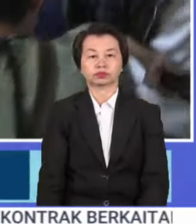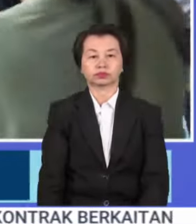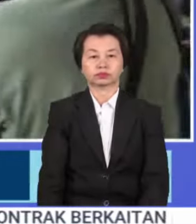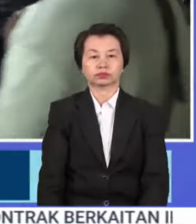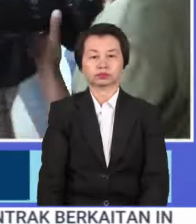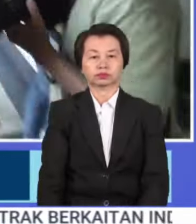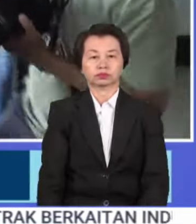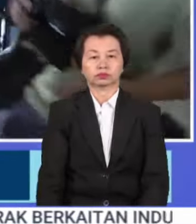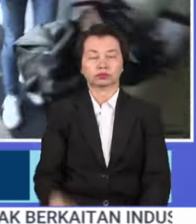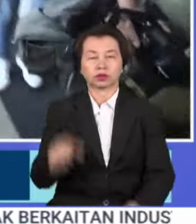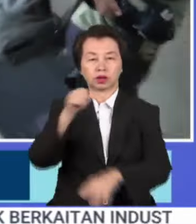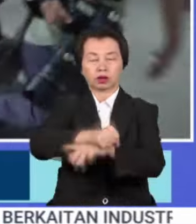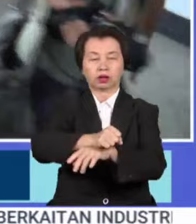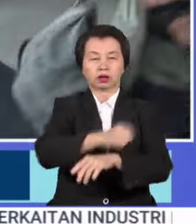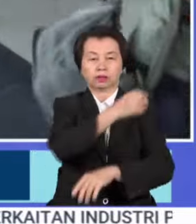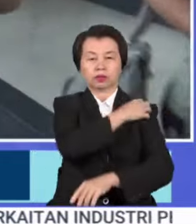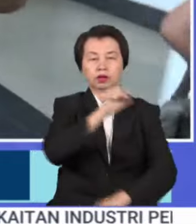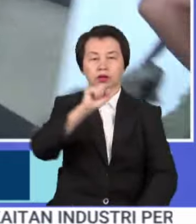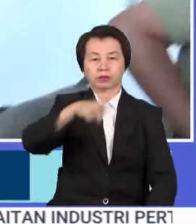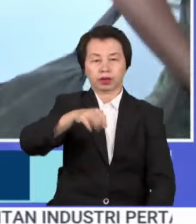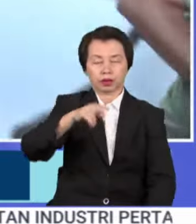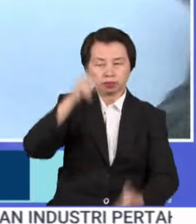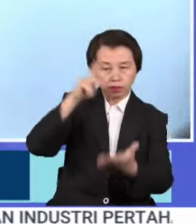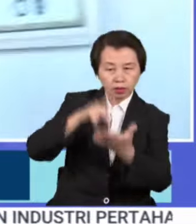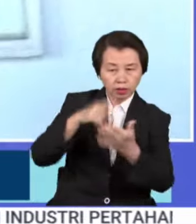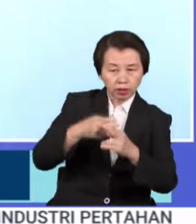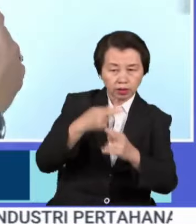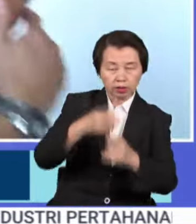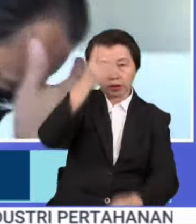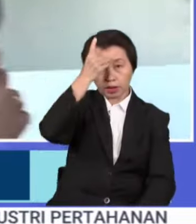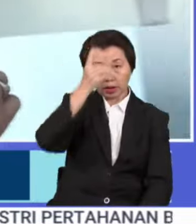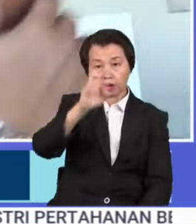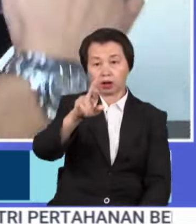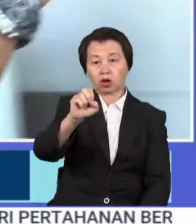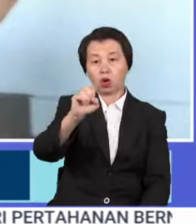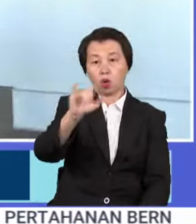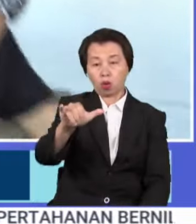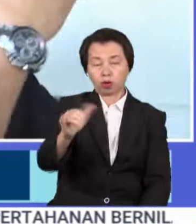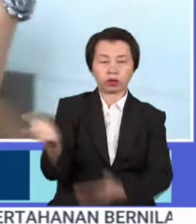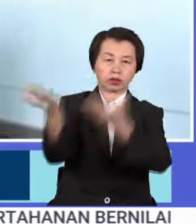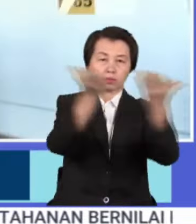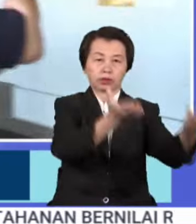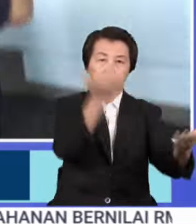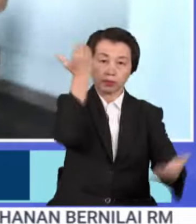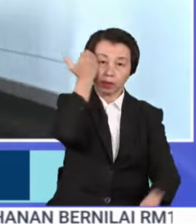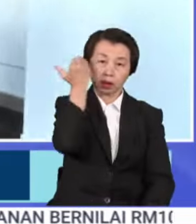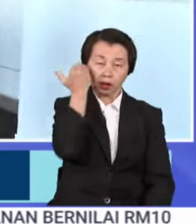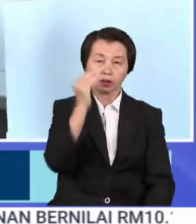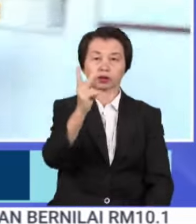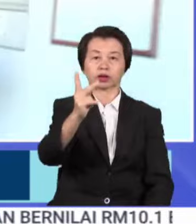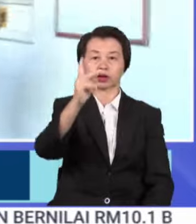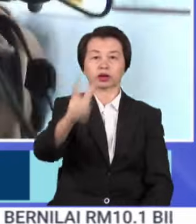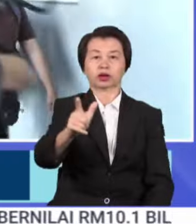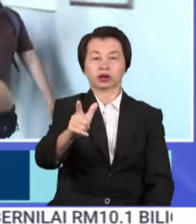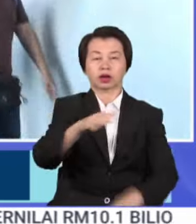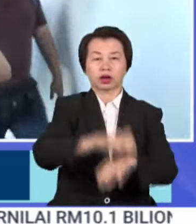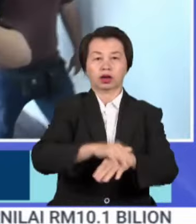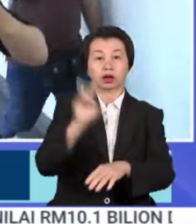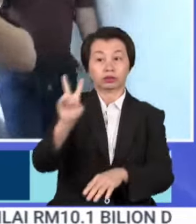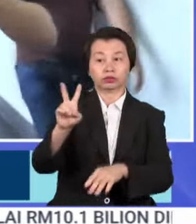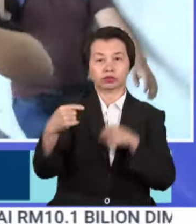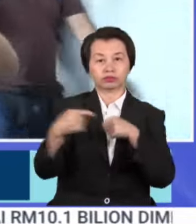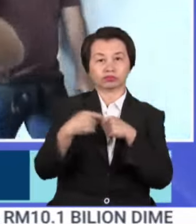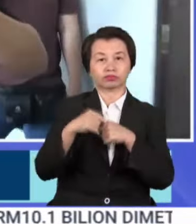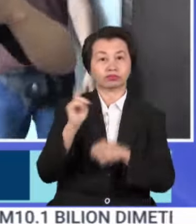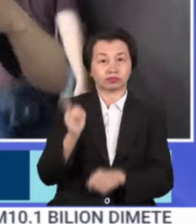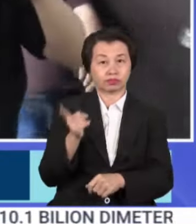pegawai SPRM dan ahli perniagaan dikenali sebagai Datuk Roy dihadapkan ke Mahkamah Session Kuala Lumpur atas dua